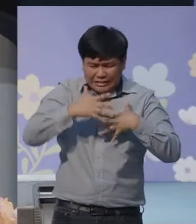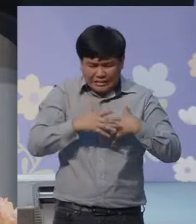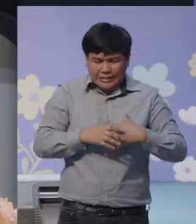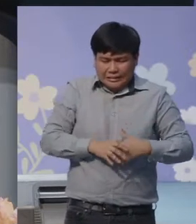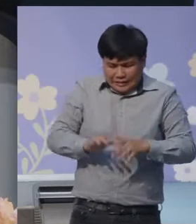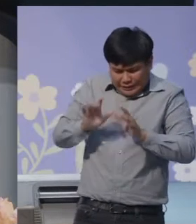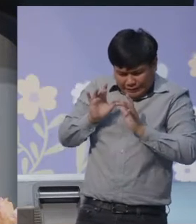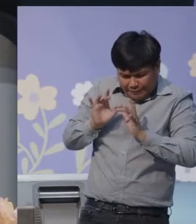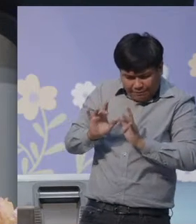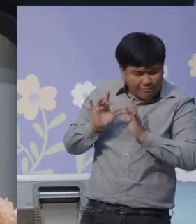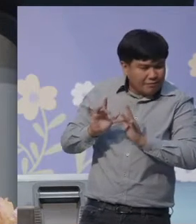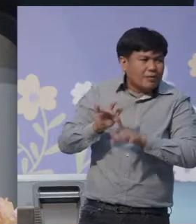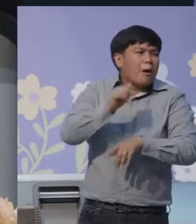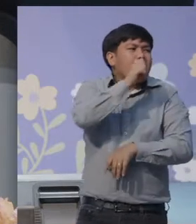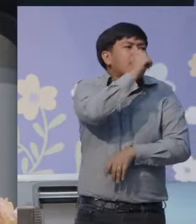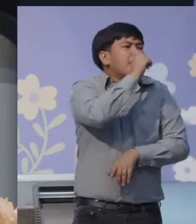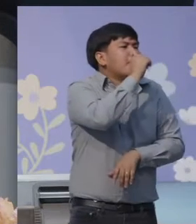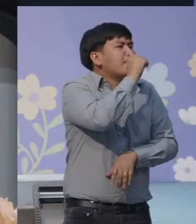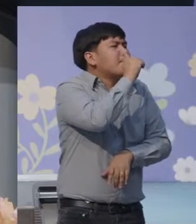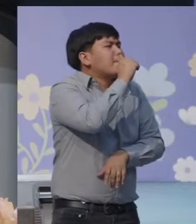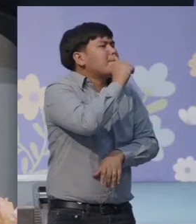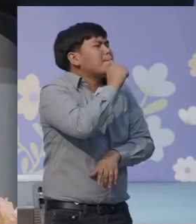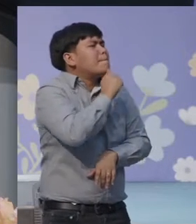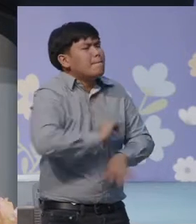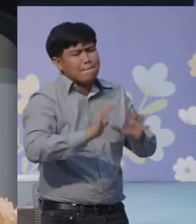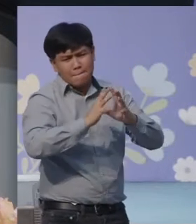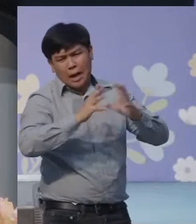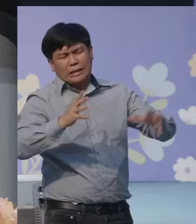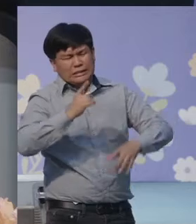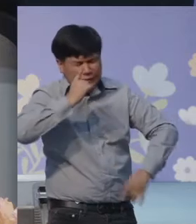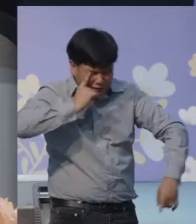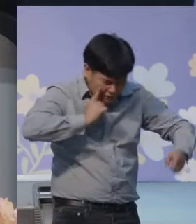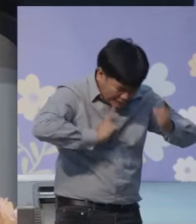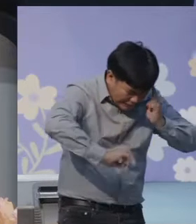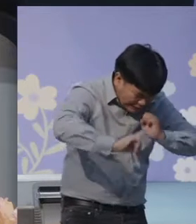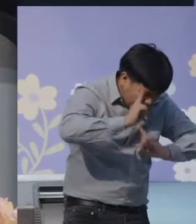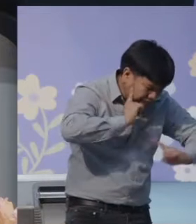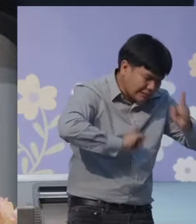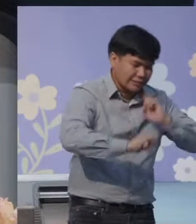Siya ay tumangis, umiyak,